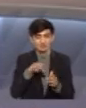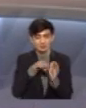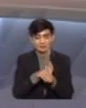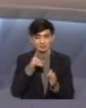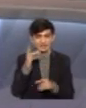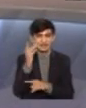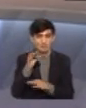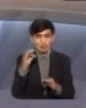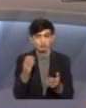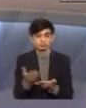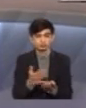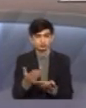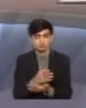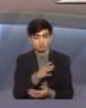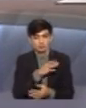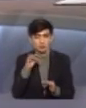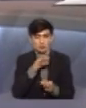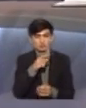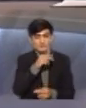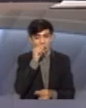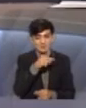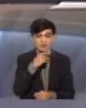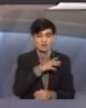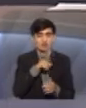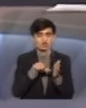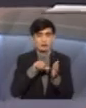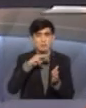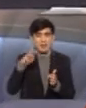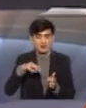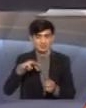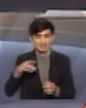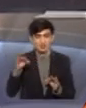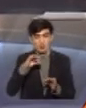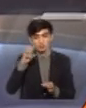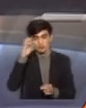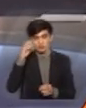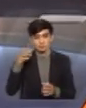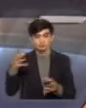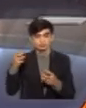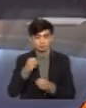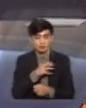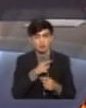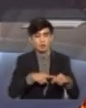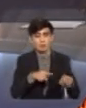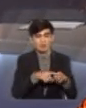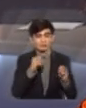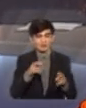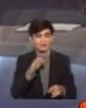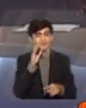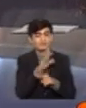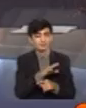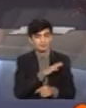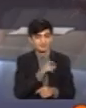айыптап отыр. Бір қызығы, 6 миллиард теңгелік жобаны республика көлемінде мақұлдатып, мердігер компанияларға тапсырыс